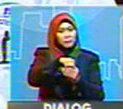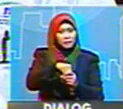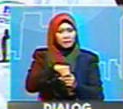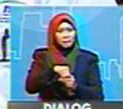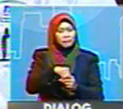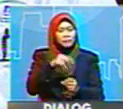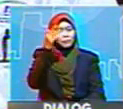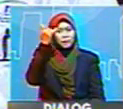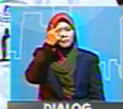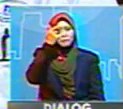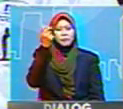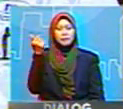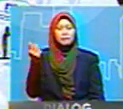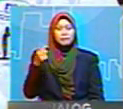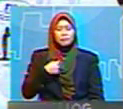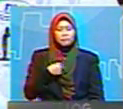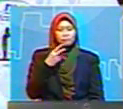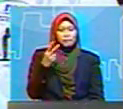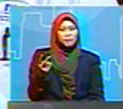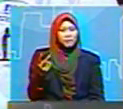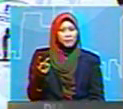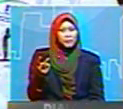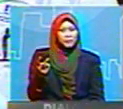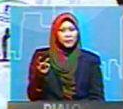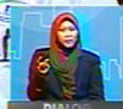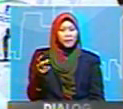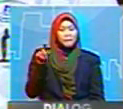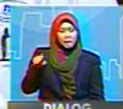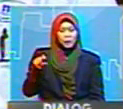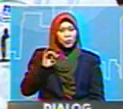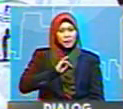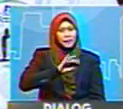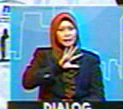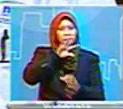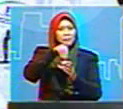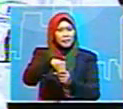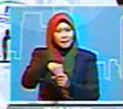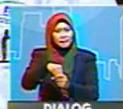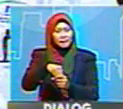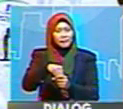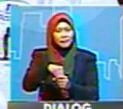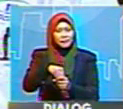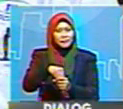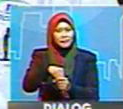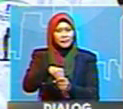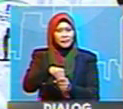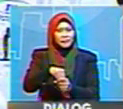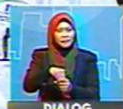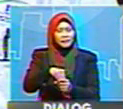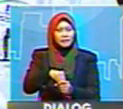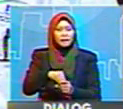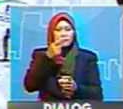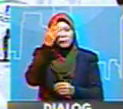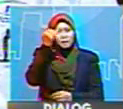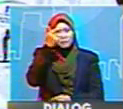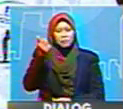kerana saya lihat perlunya saya terlibat walaupun di Kementerian lain tetapi kerana kenaikan